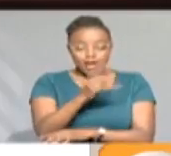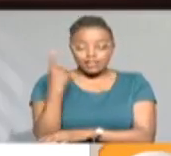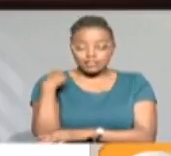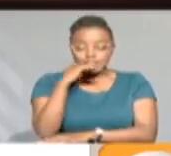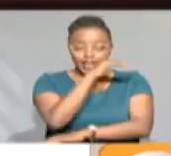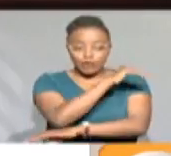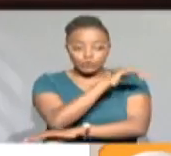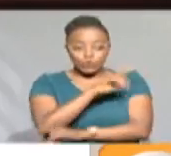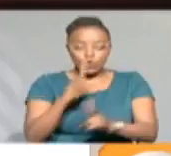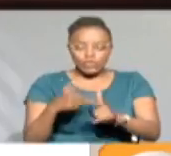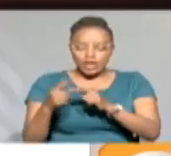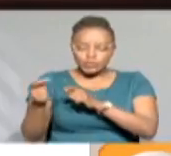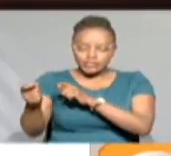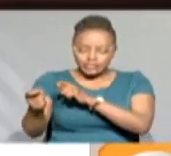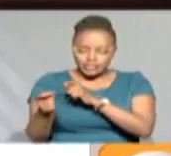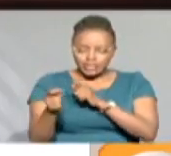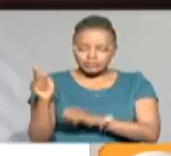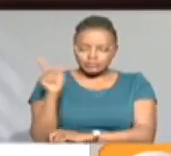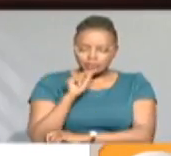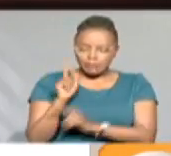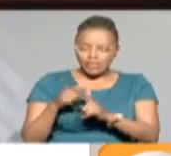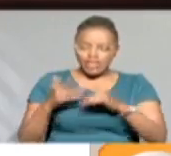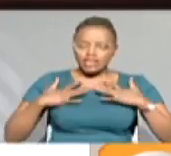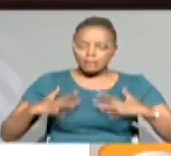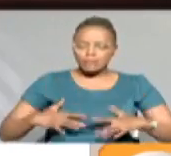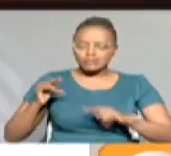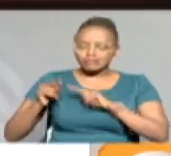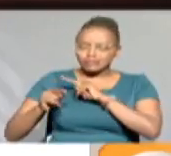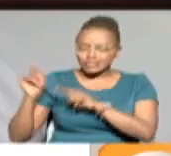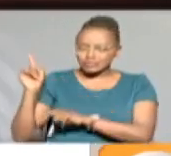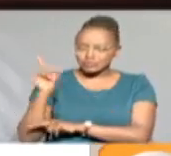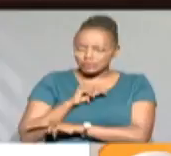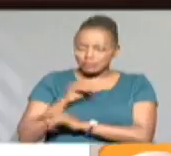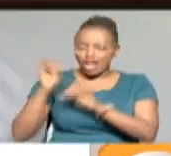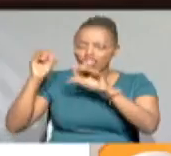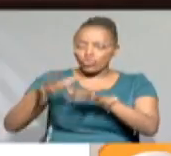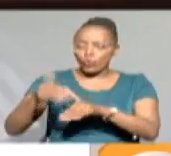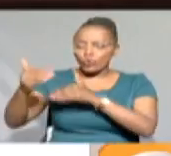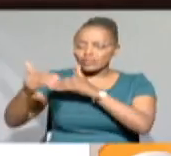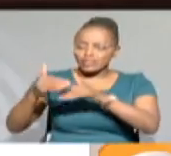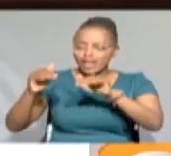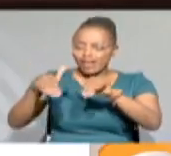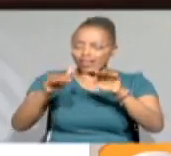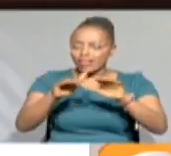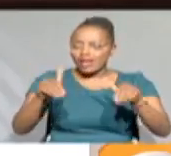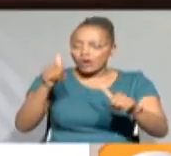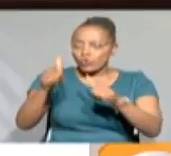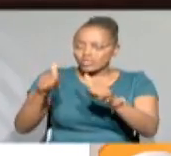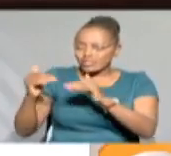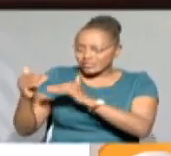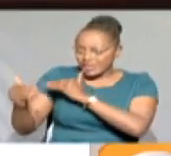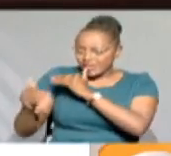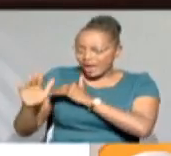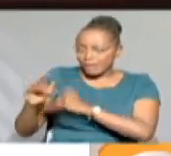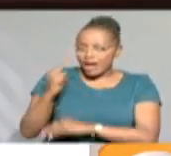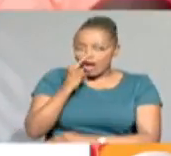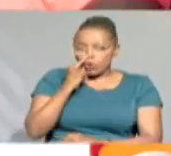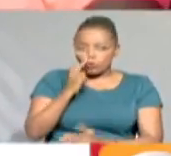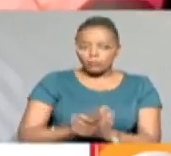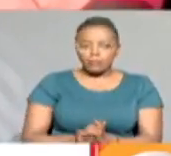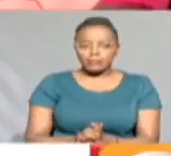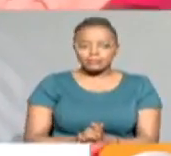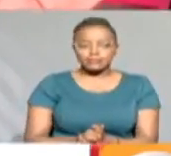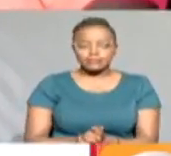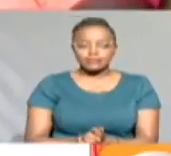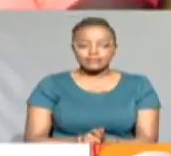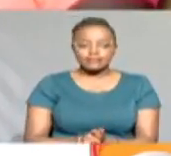usiku na kufanyiwa unyama huo na kisha mwili wake kutupwa kwenye shamba lililoko watu wachache kutoka nyumbani kwake.